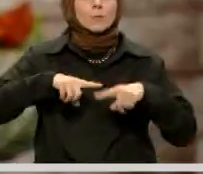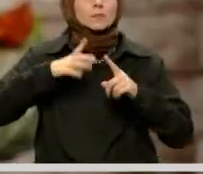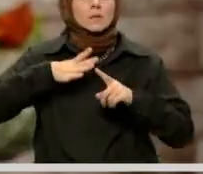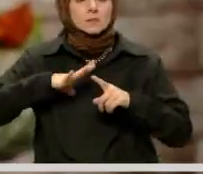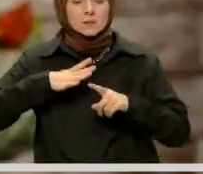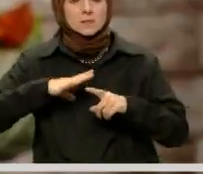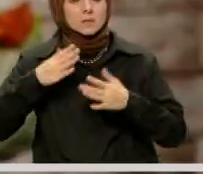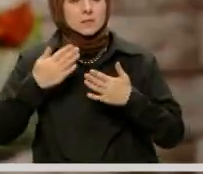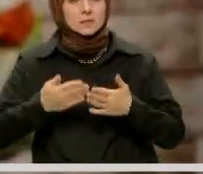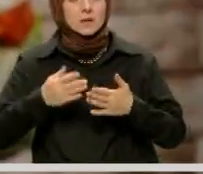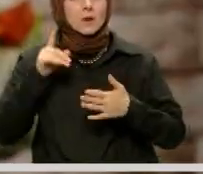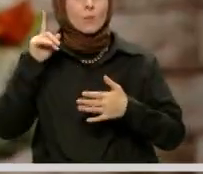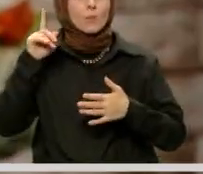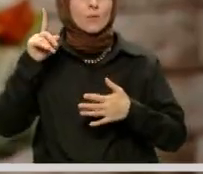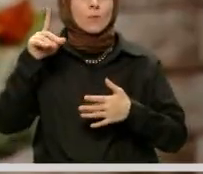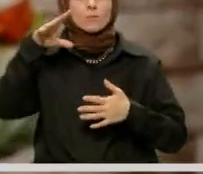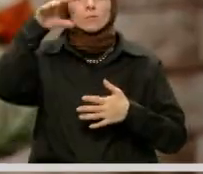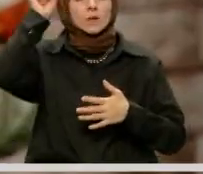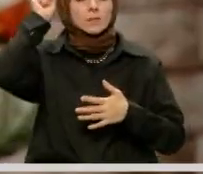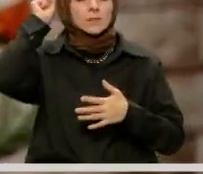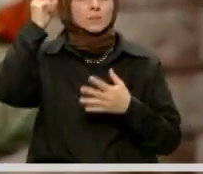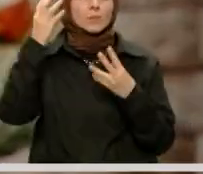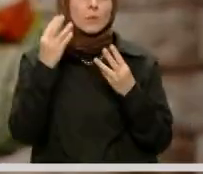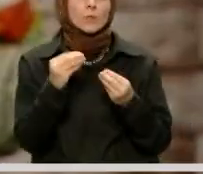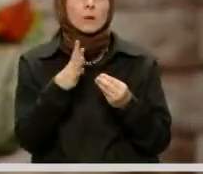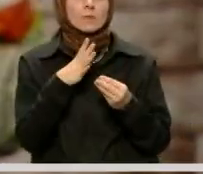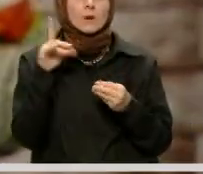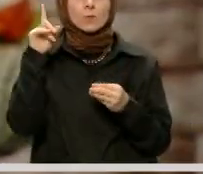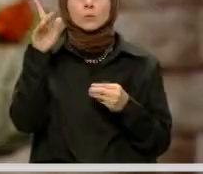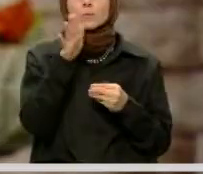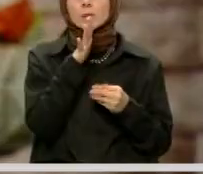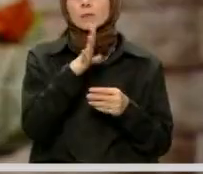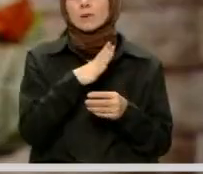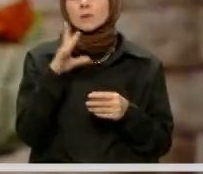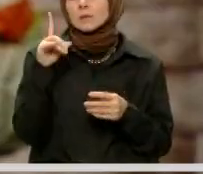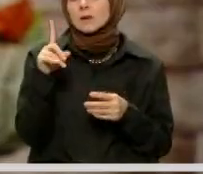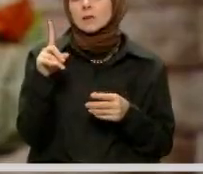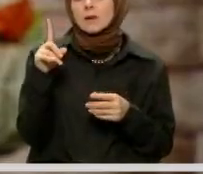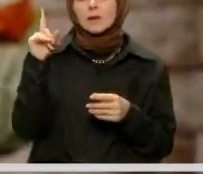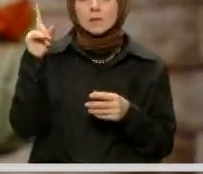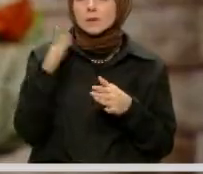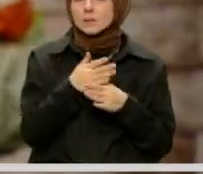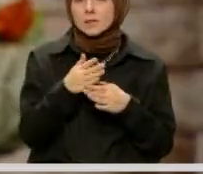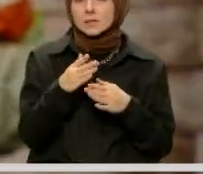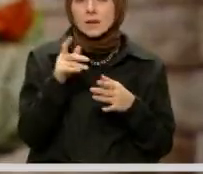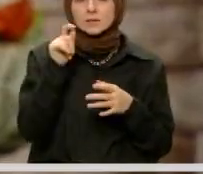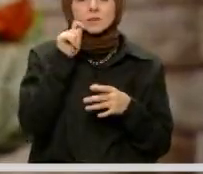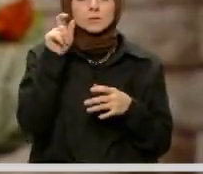o alimdir, vardır bir bildiği. Allah kulunu niye durduk yere aç susuz bıraksın? İnsan evladını aç susuz bırakır